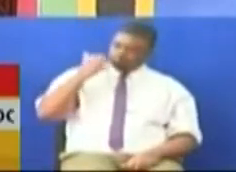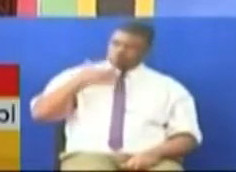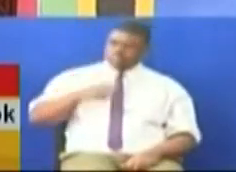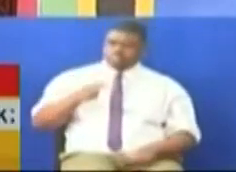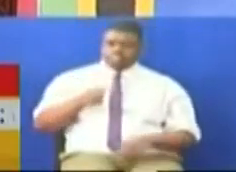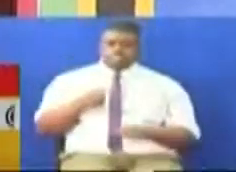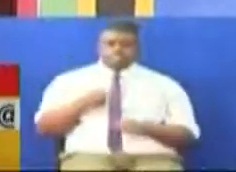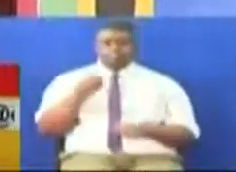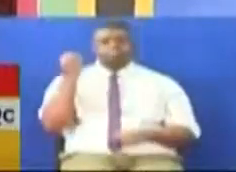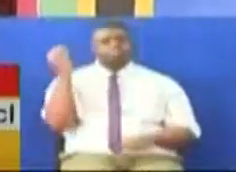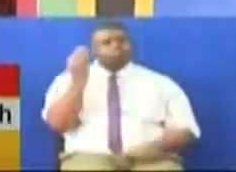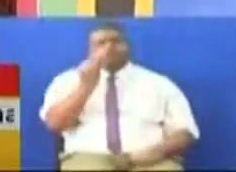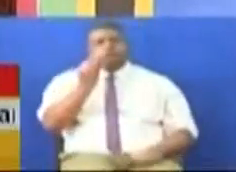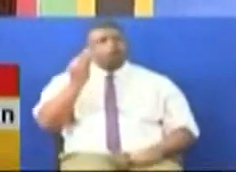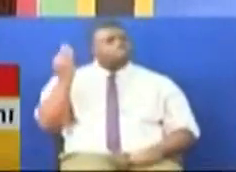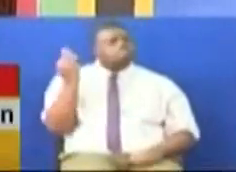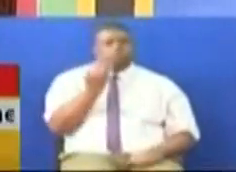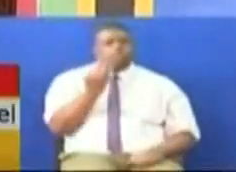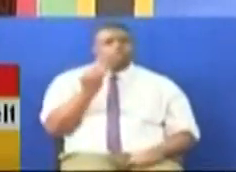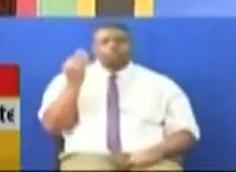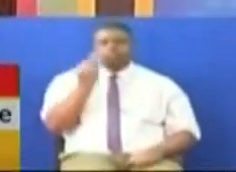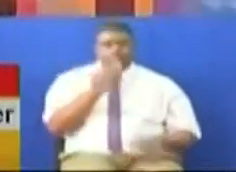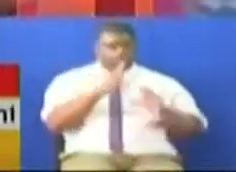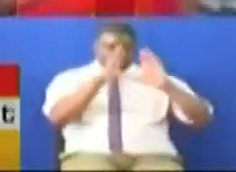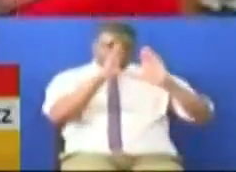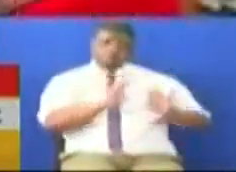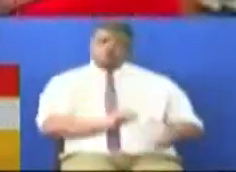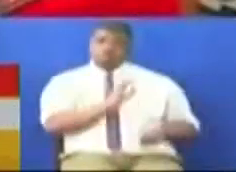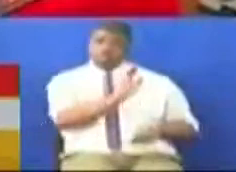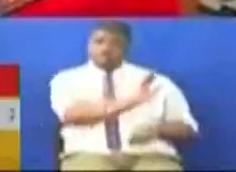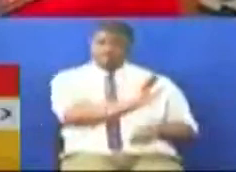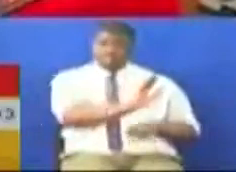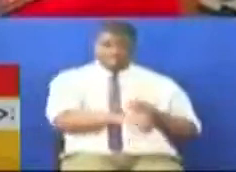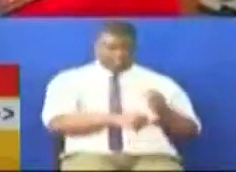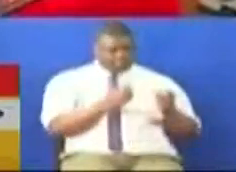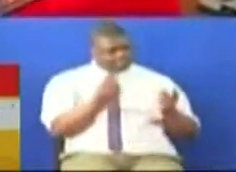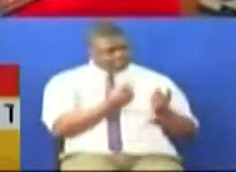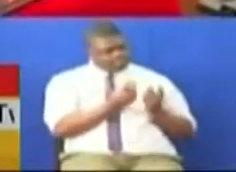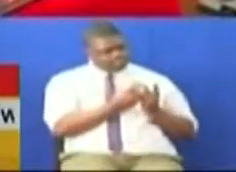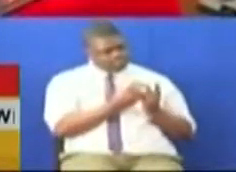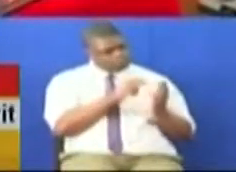pia wakati tunasoma taarifa ya Wizara ya Afya kulikuwa na deni